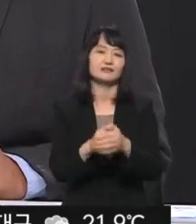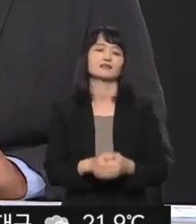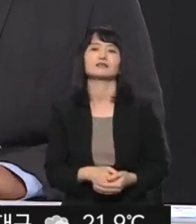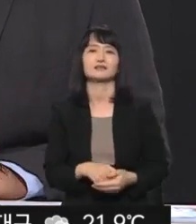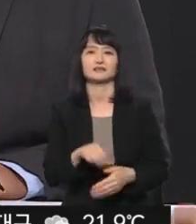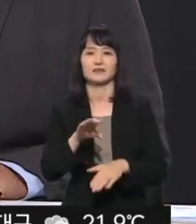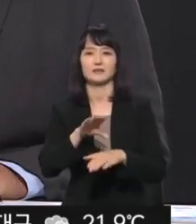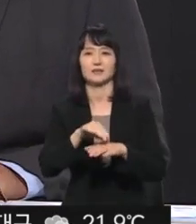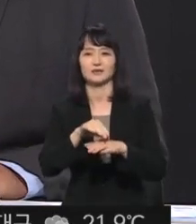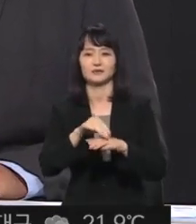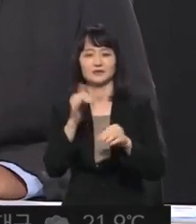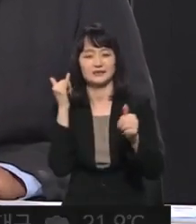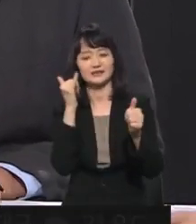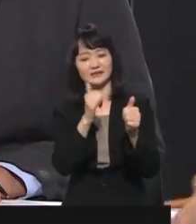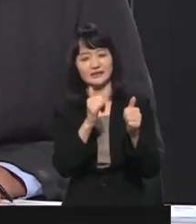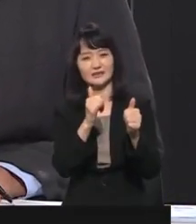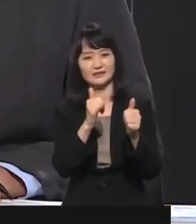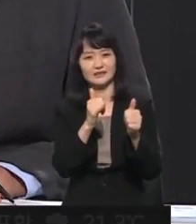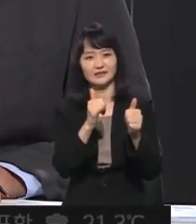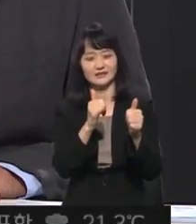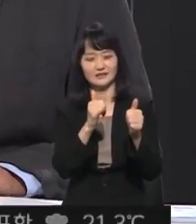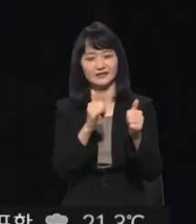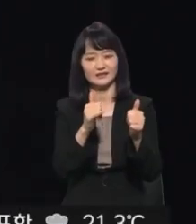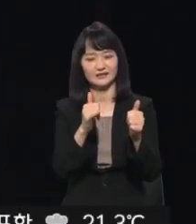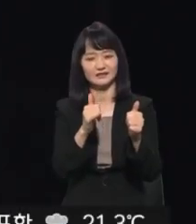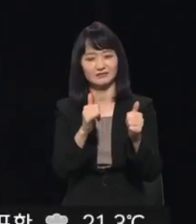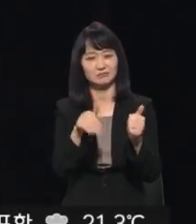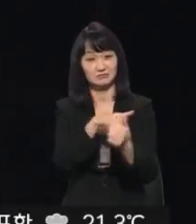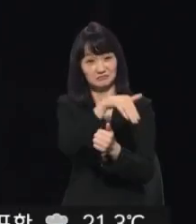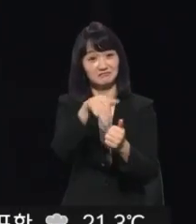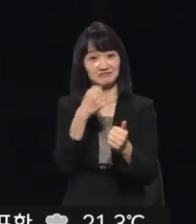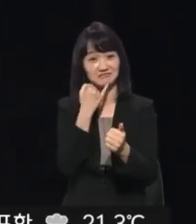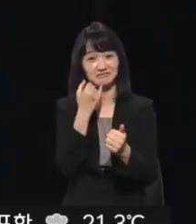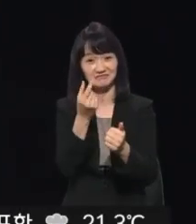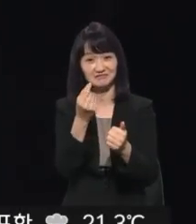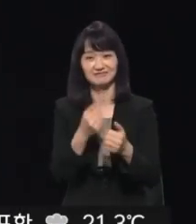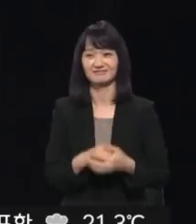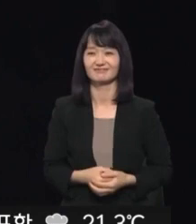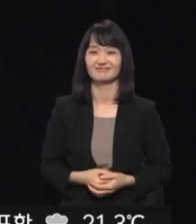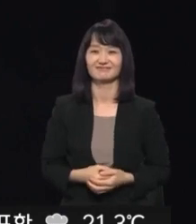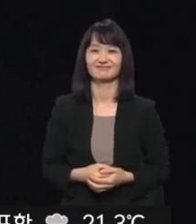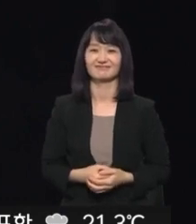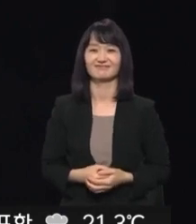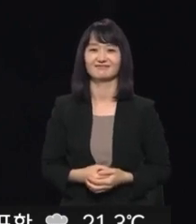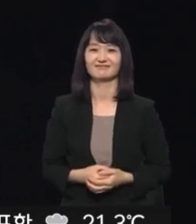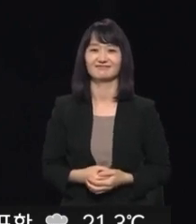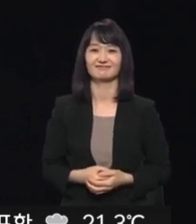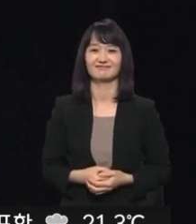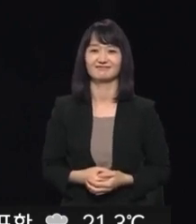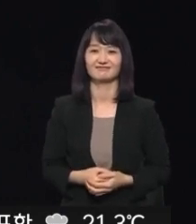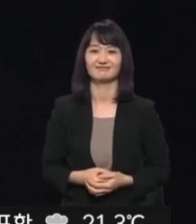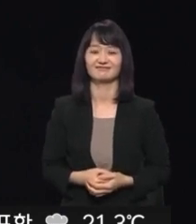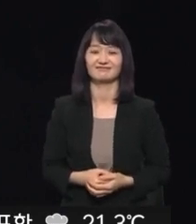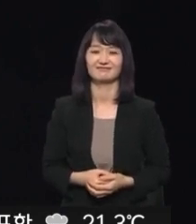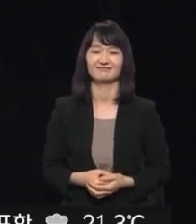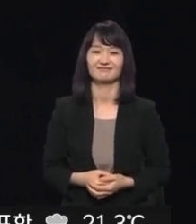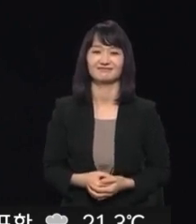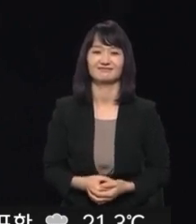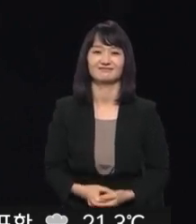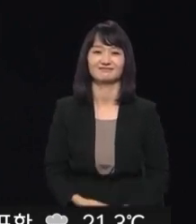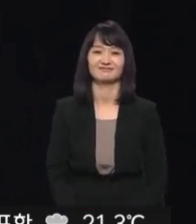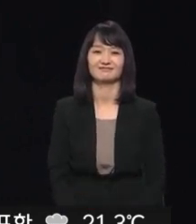그 수도 역할을 달랐어요 예 이것은 올 하자 좀 하실 여아 노릇을 하며 넣어서 분위기가 많이 나가네요 예